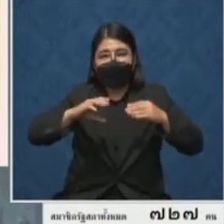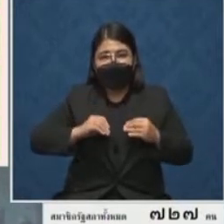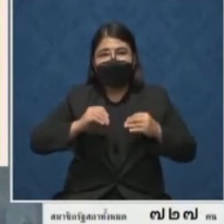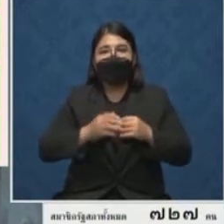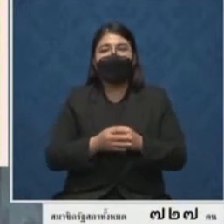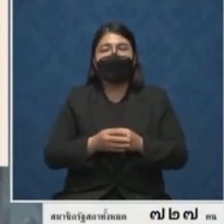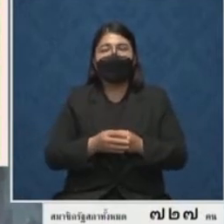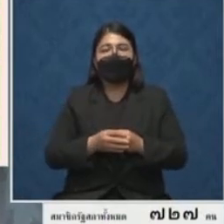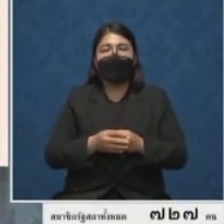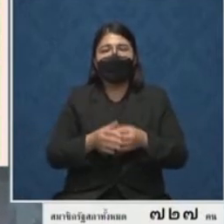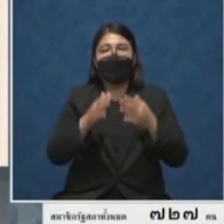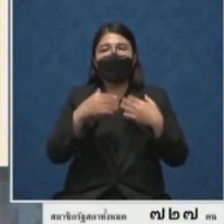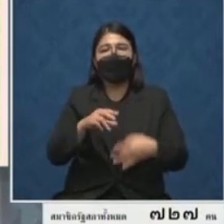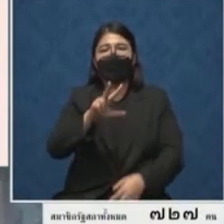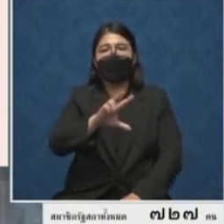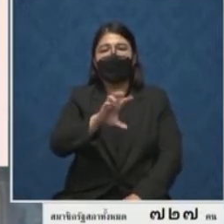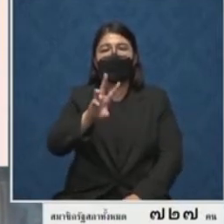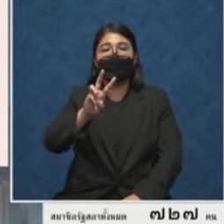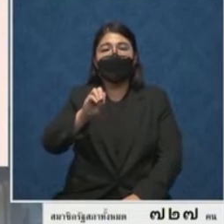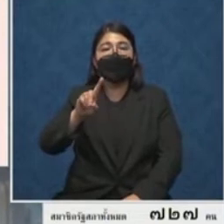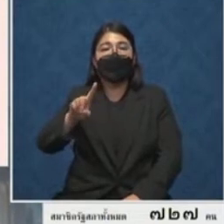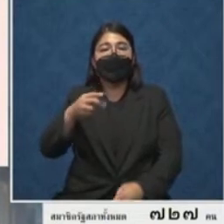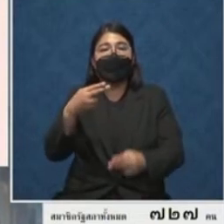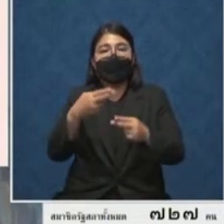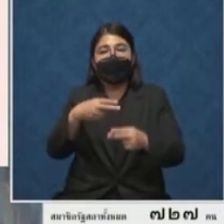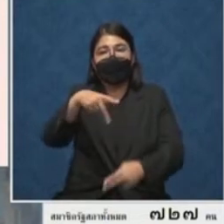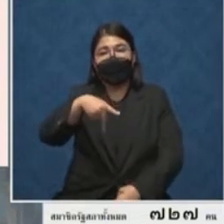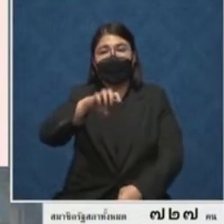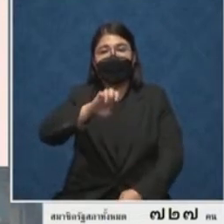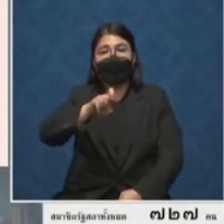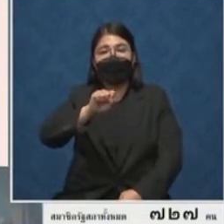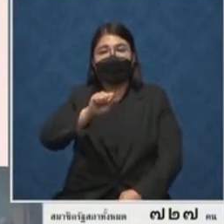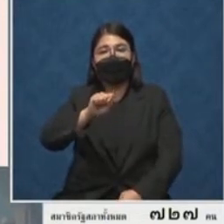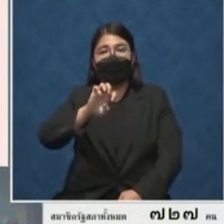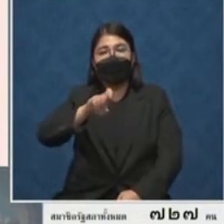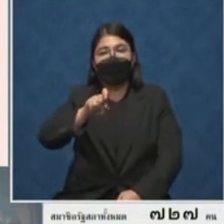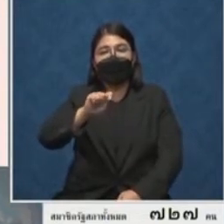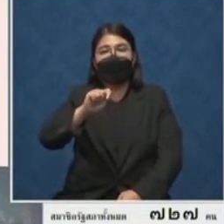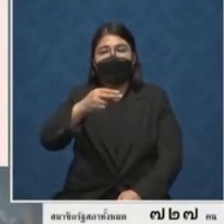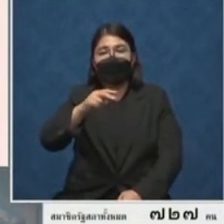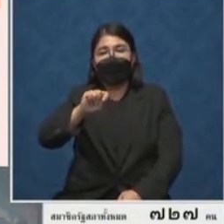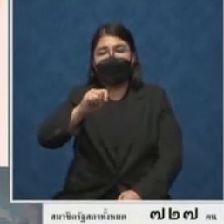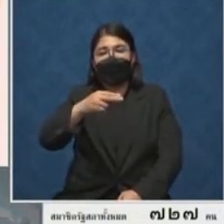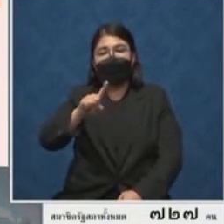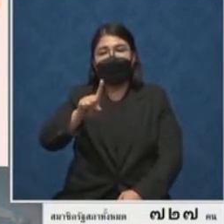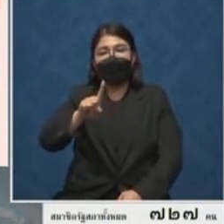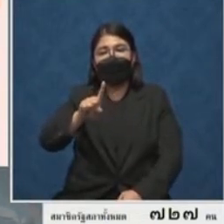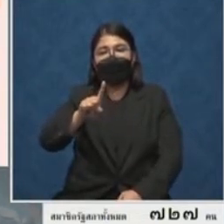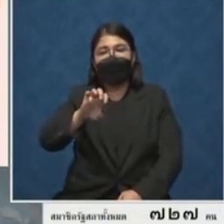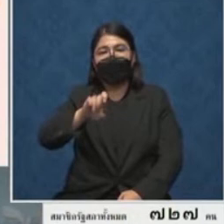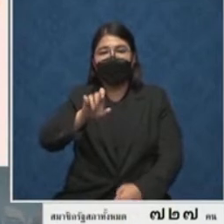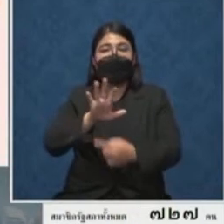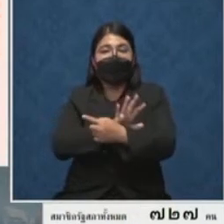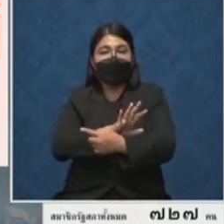361พลเอกพิสิทธิ์สิทธิสาร 1ไม่รับหลักการ2ไม่รับหลักการ3